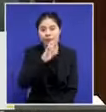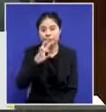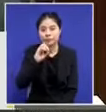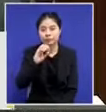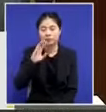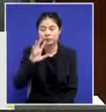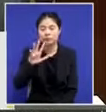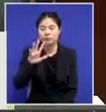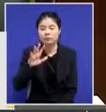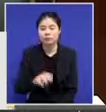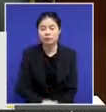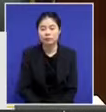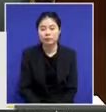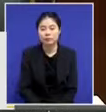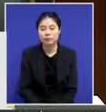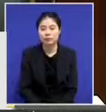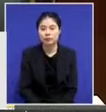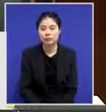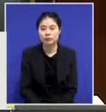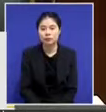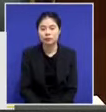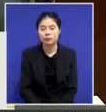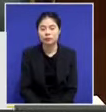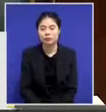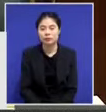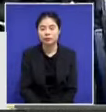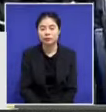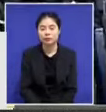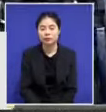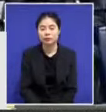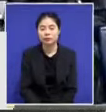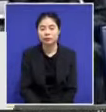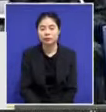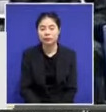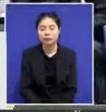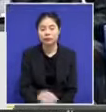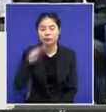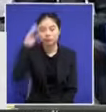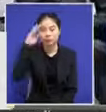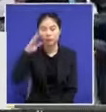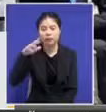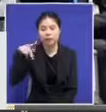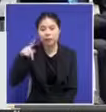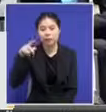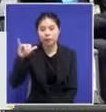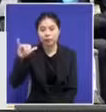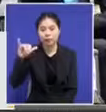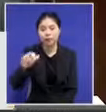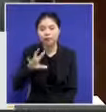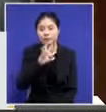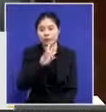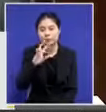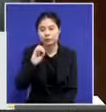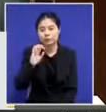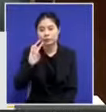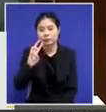ายอภิชาเลิศพัชระกมล ของประยุทธ์ใช่ไหม พลเอกประยุทธ์จันทร์โอชาครับ